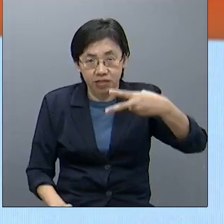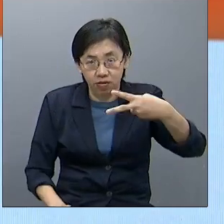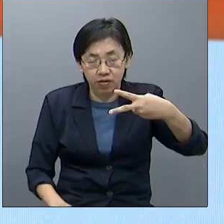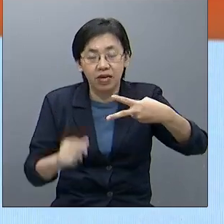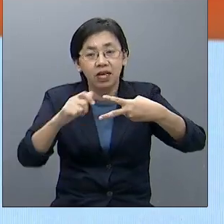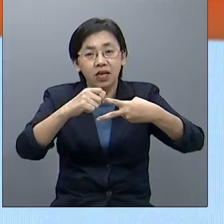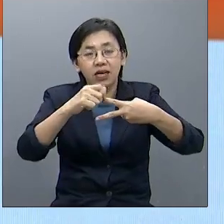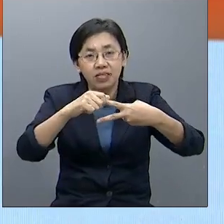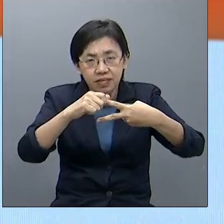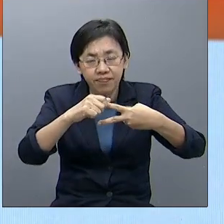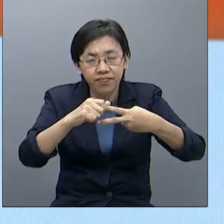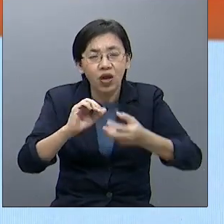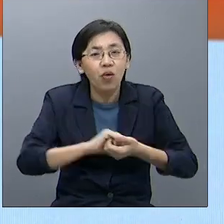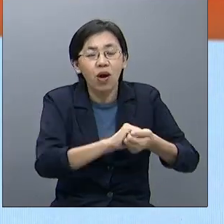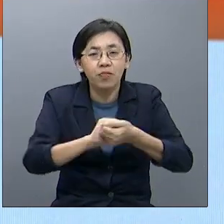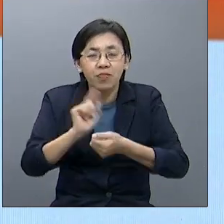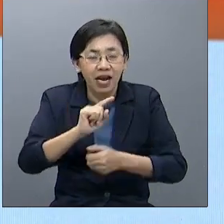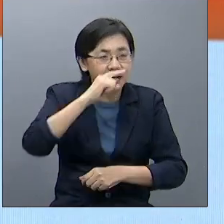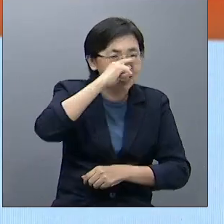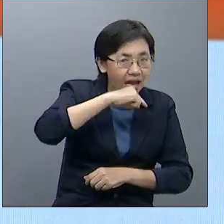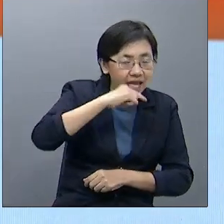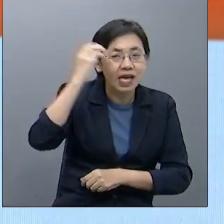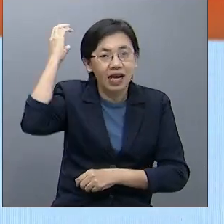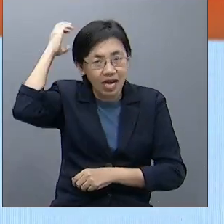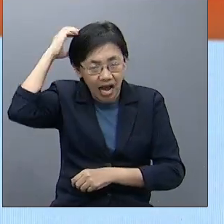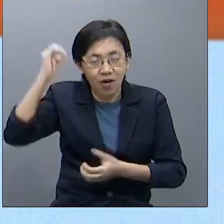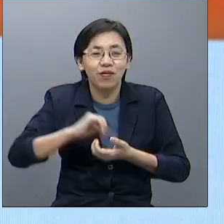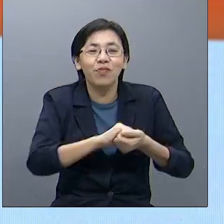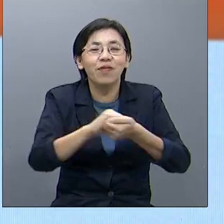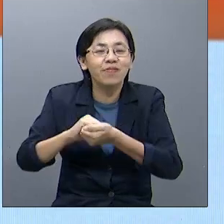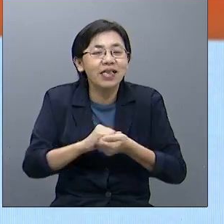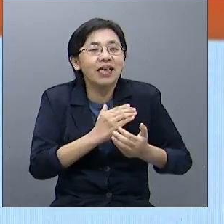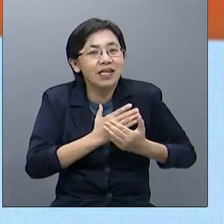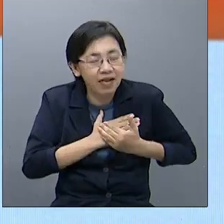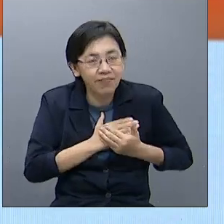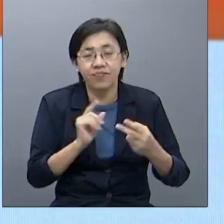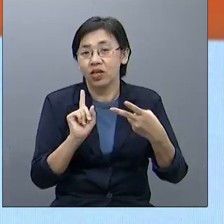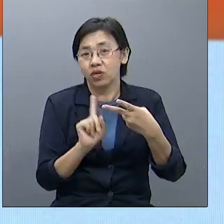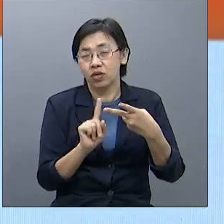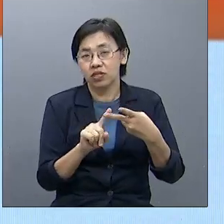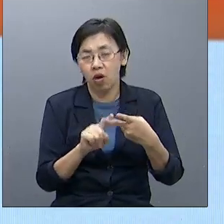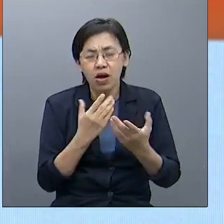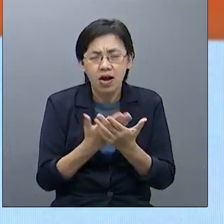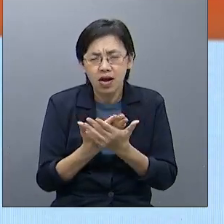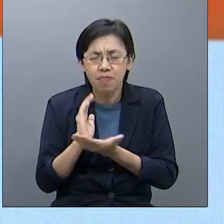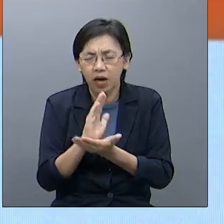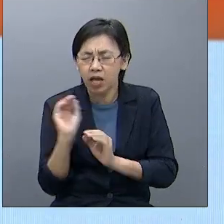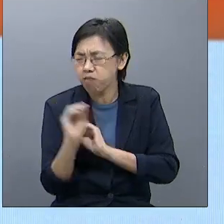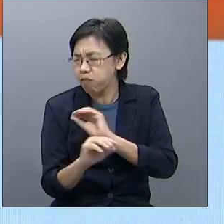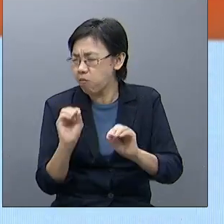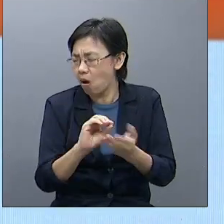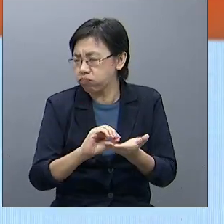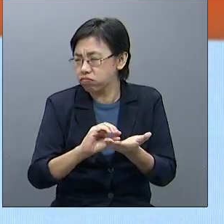ก็คือเป็นการกระชับความสัมพันธ์ระหว่างไทยกับลาวและอย่างที่2นั่นก็คือเป็นการระดมเงินนะคะเพื่อนำไปจั